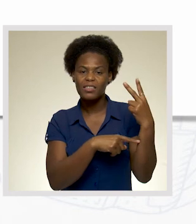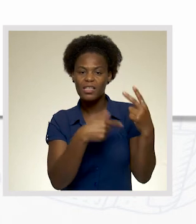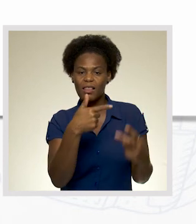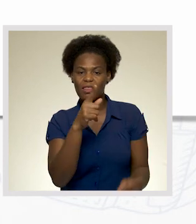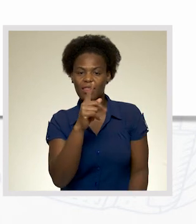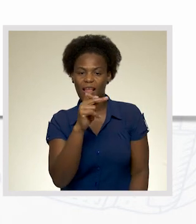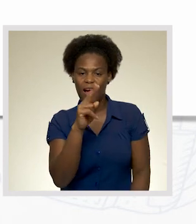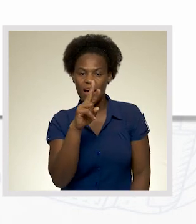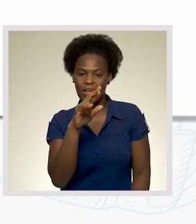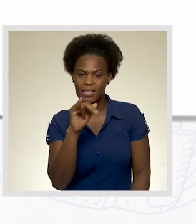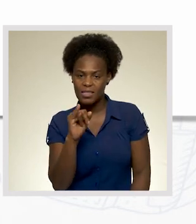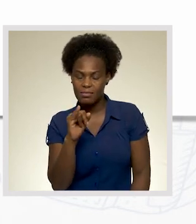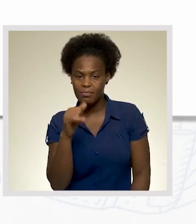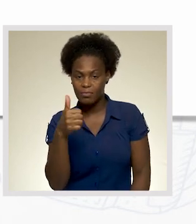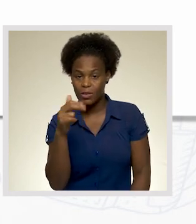taxi brousse.